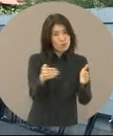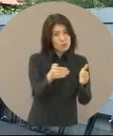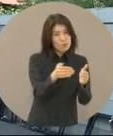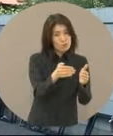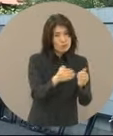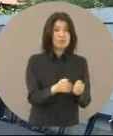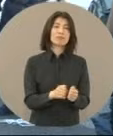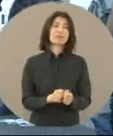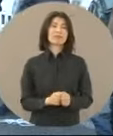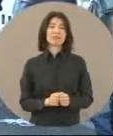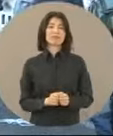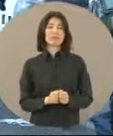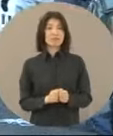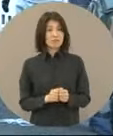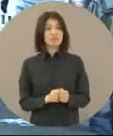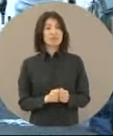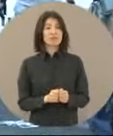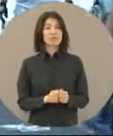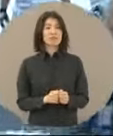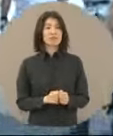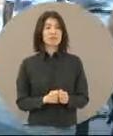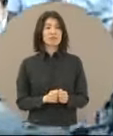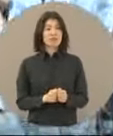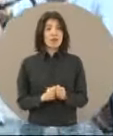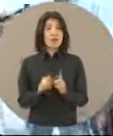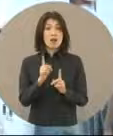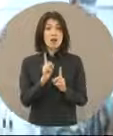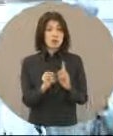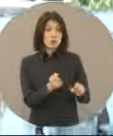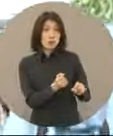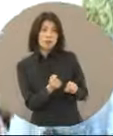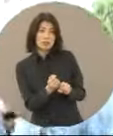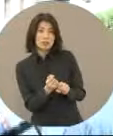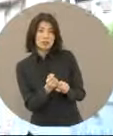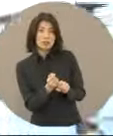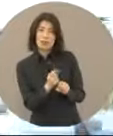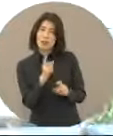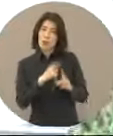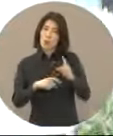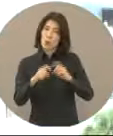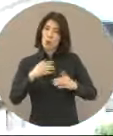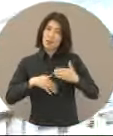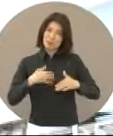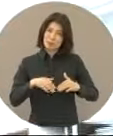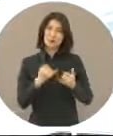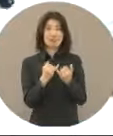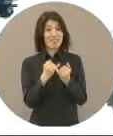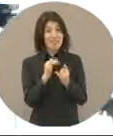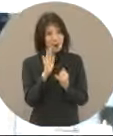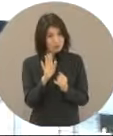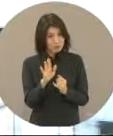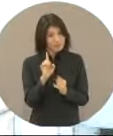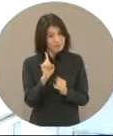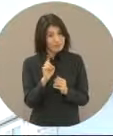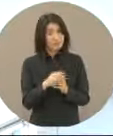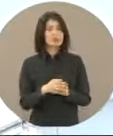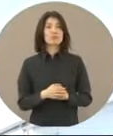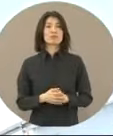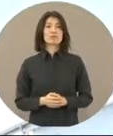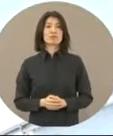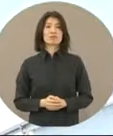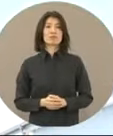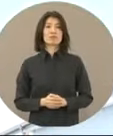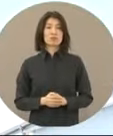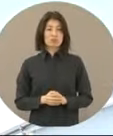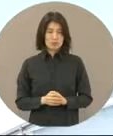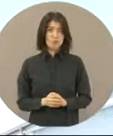綺麗。館長、ところで川越祭りの山車、ここを見ればもっと楽しめるといったところはありますか？ はい、山